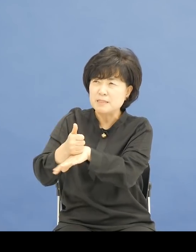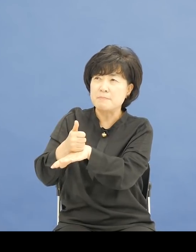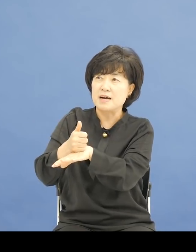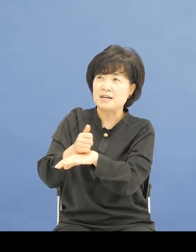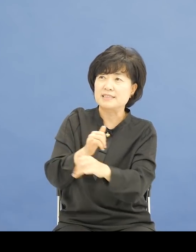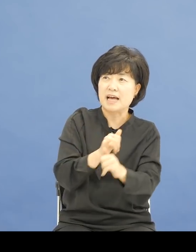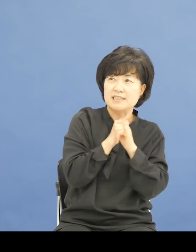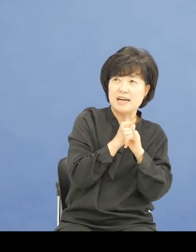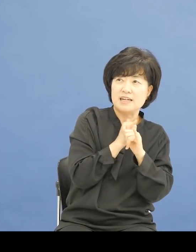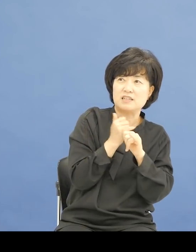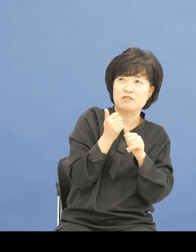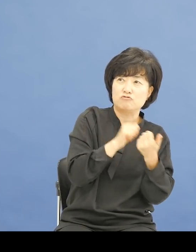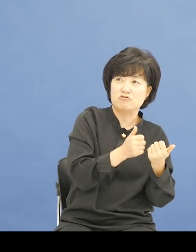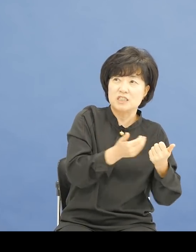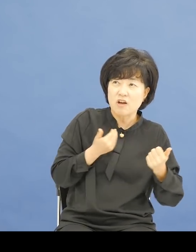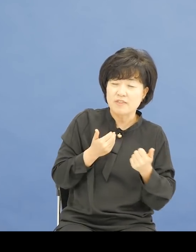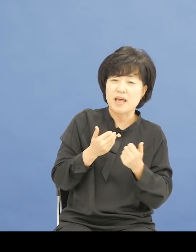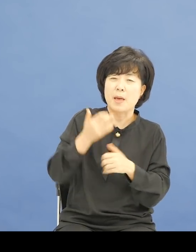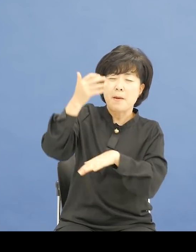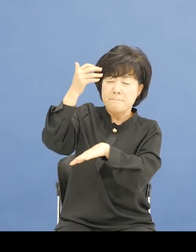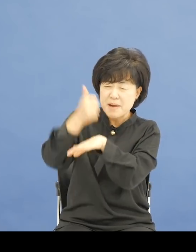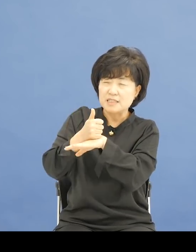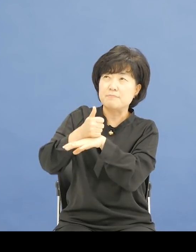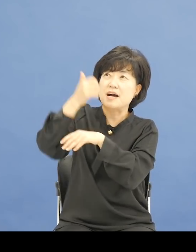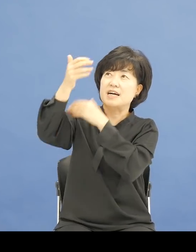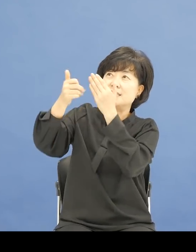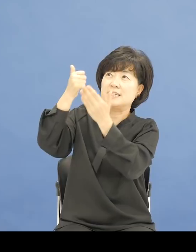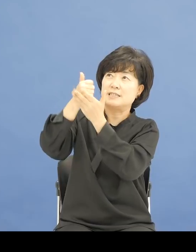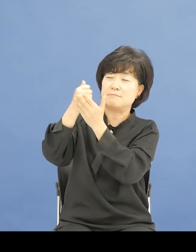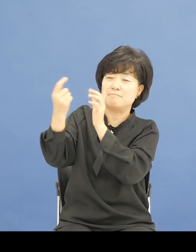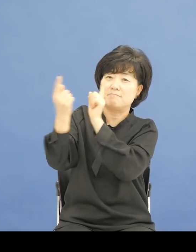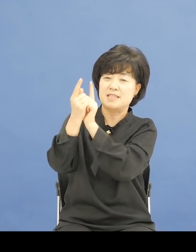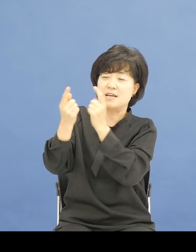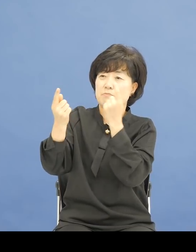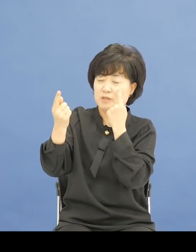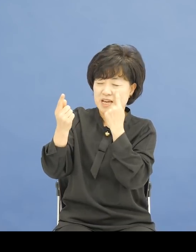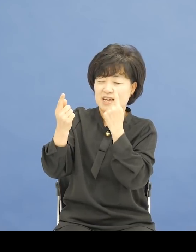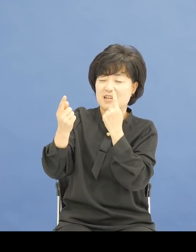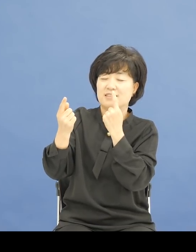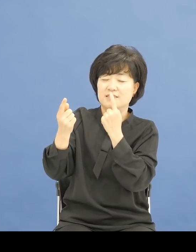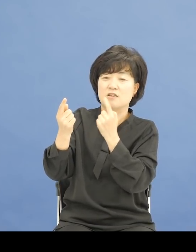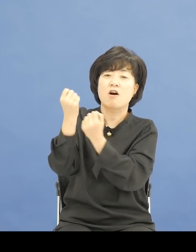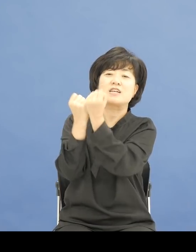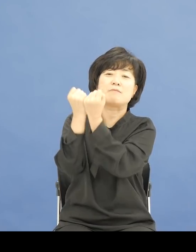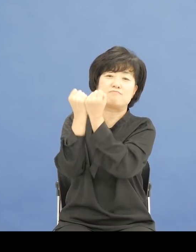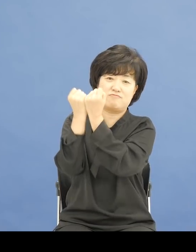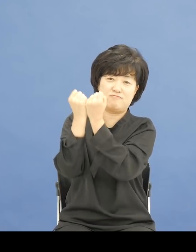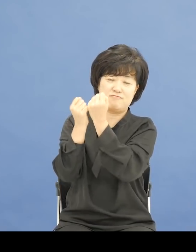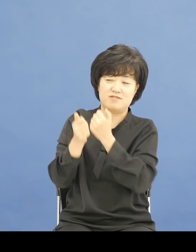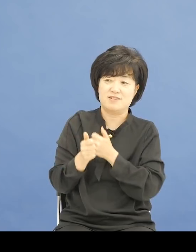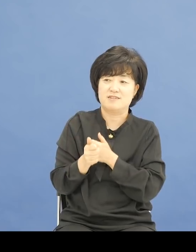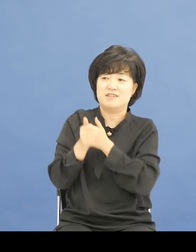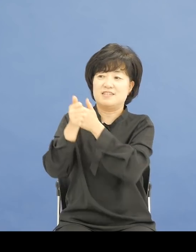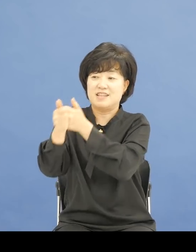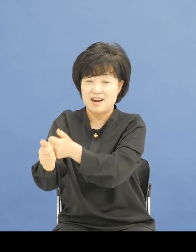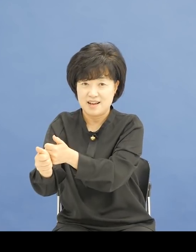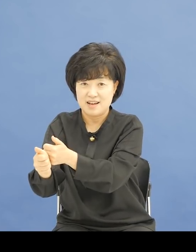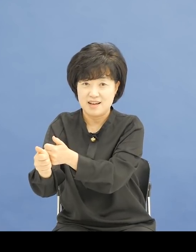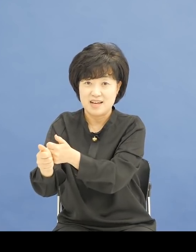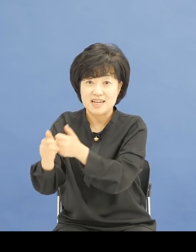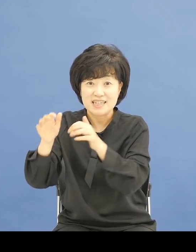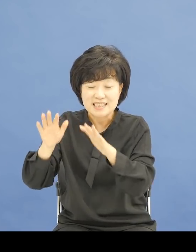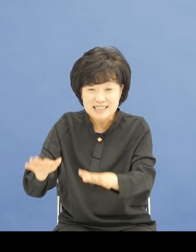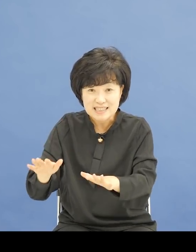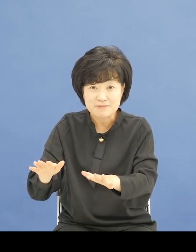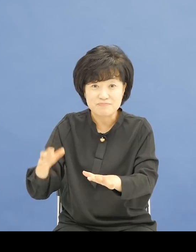걸어보자. 한 번만 하나님께 딱 걸어보자 라는 생각으로 따라갔습니다. 따라갔을 때 그 현장에서